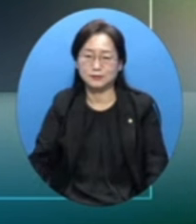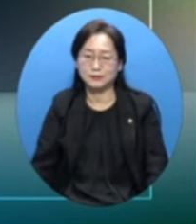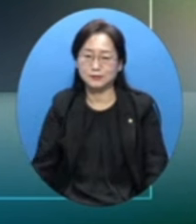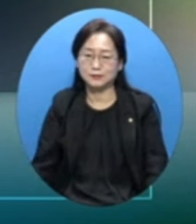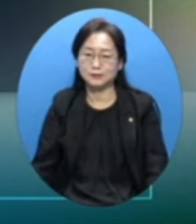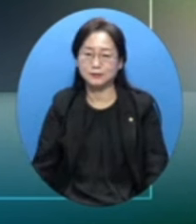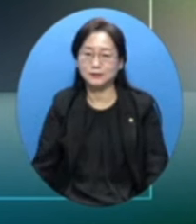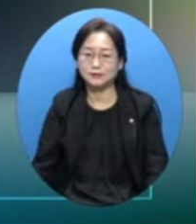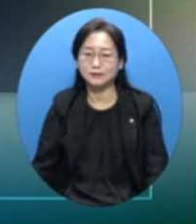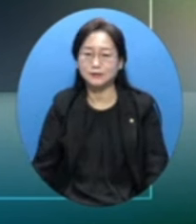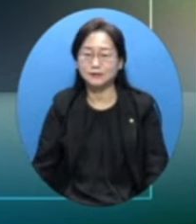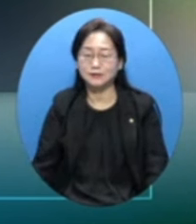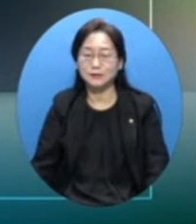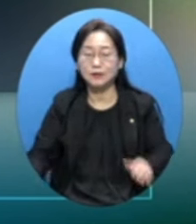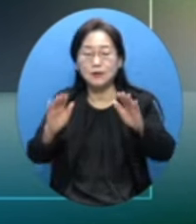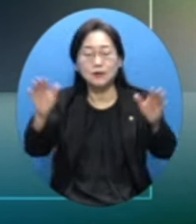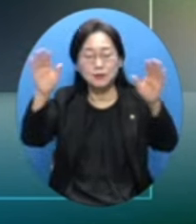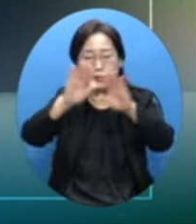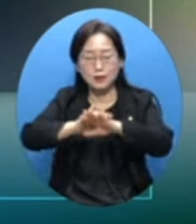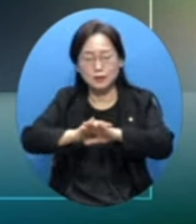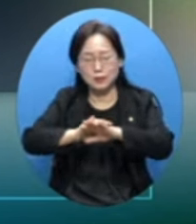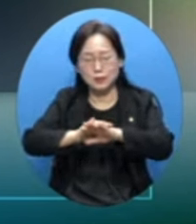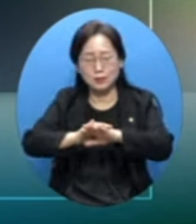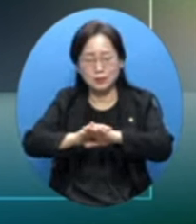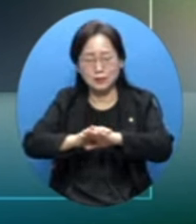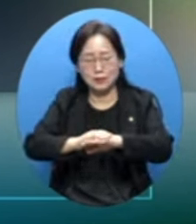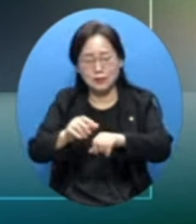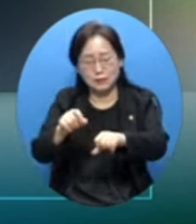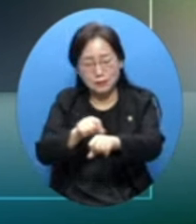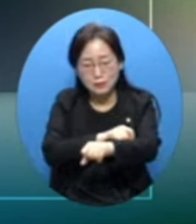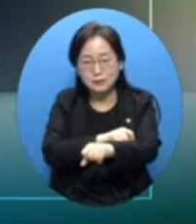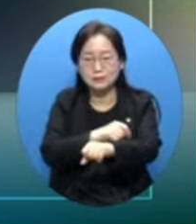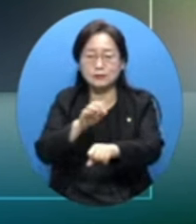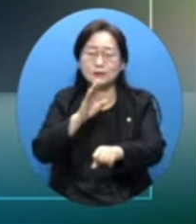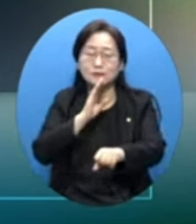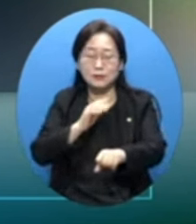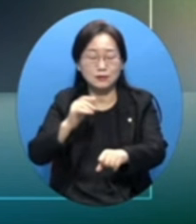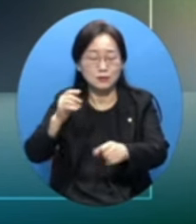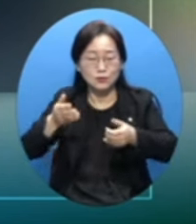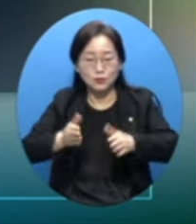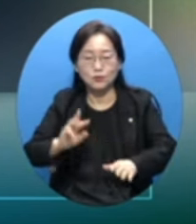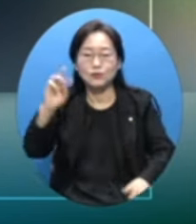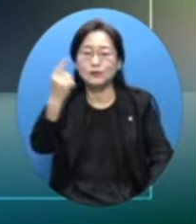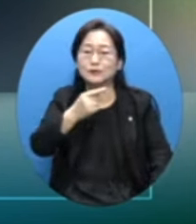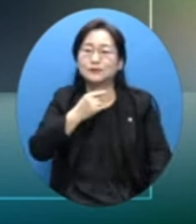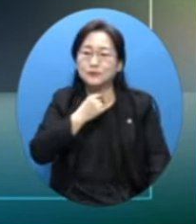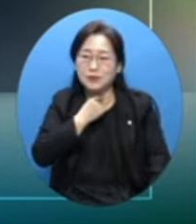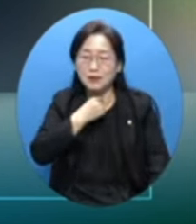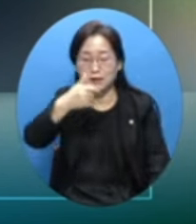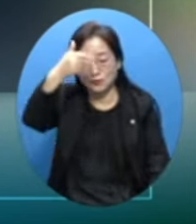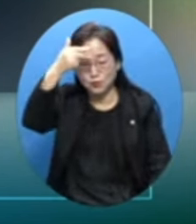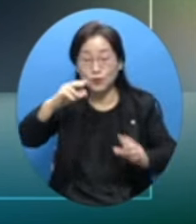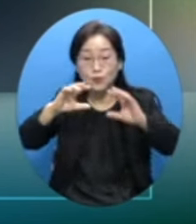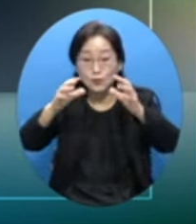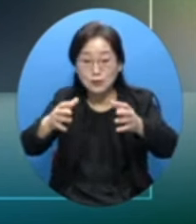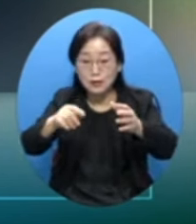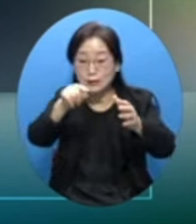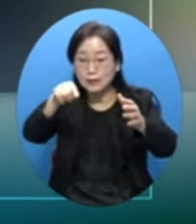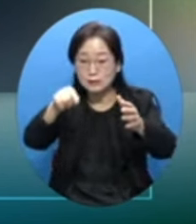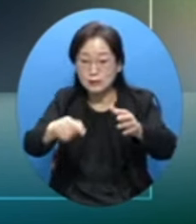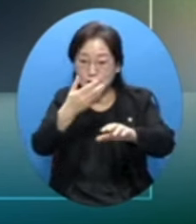봅니다 오늘 밤은 유난히도 고향으로 돌아가고 싶습니다 조선에서는 외국인들을 모두